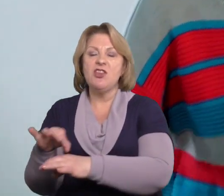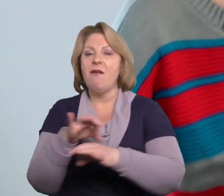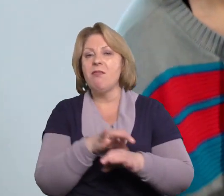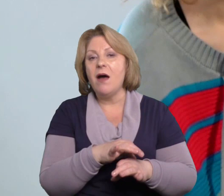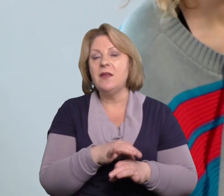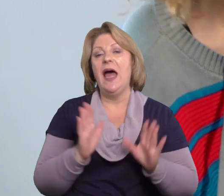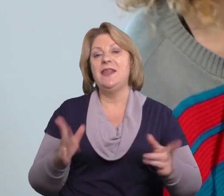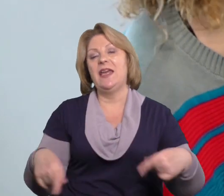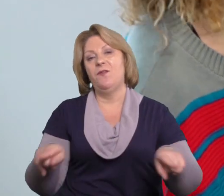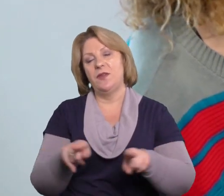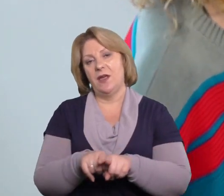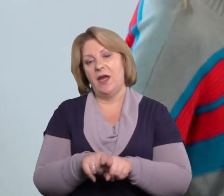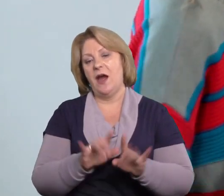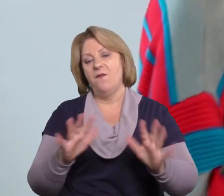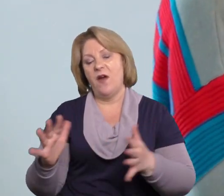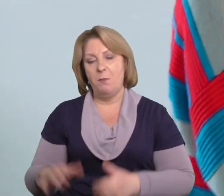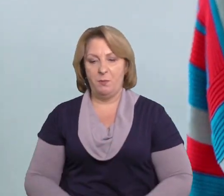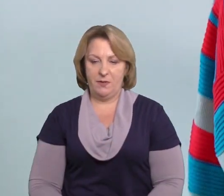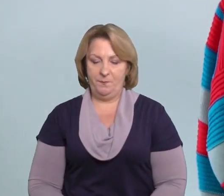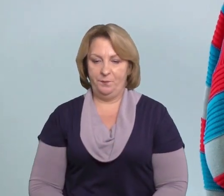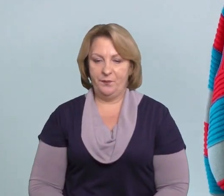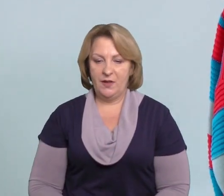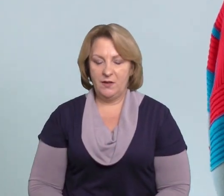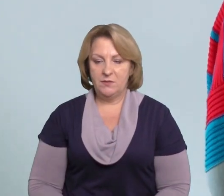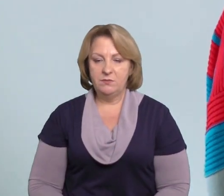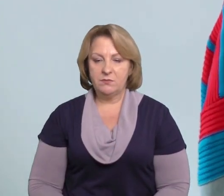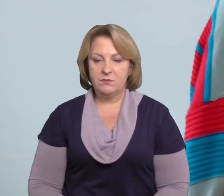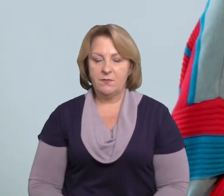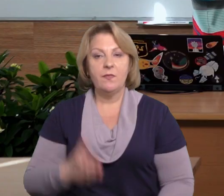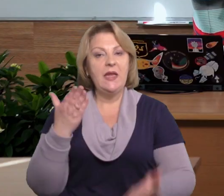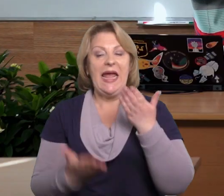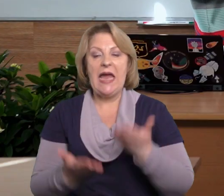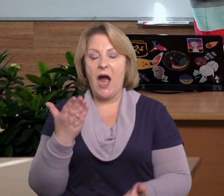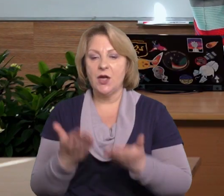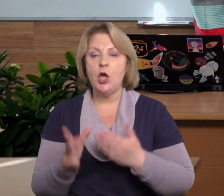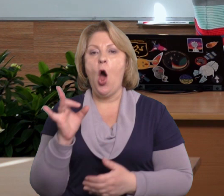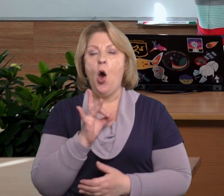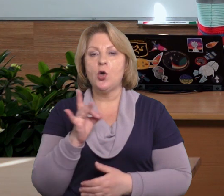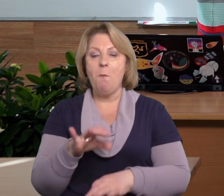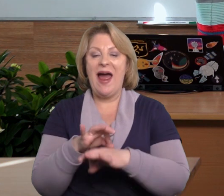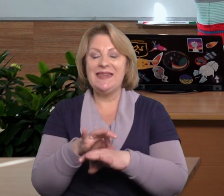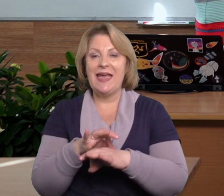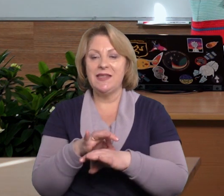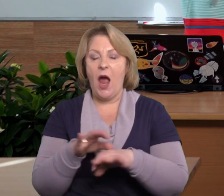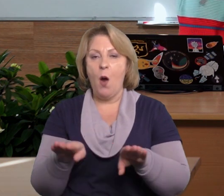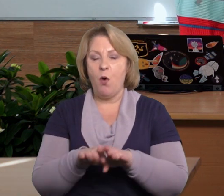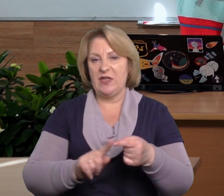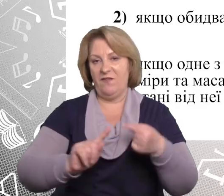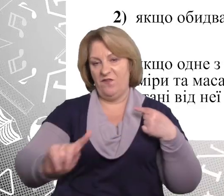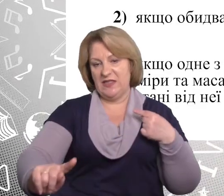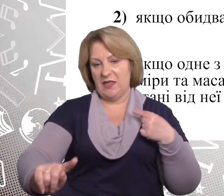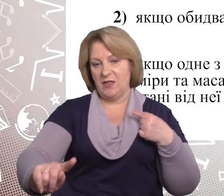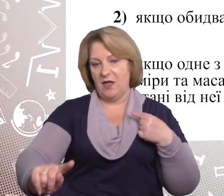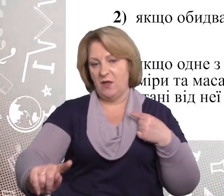таких випадках. Дивимося. Отже, по-перше, якщо розміри тіл нехтовно малі порівняно з відстанню між